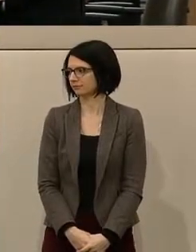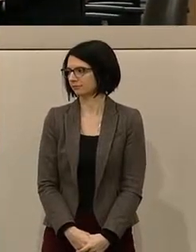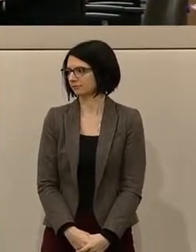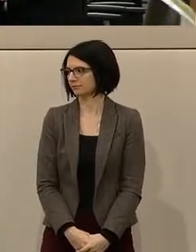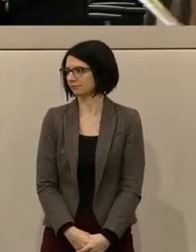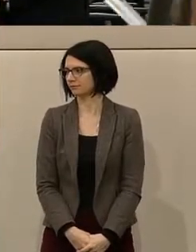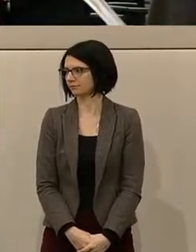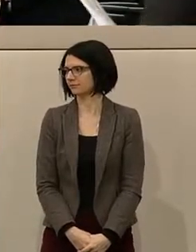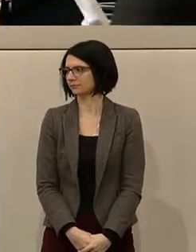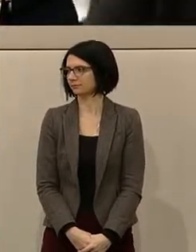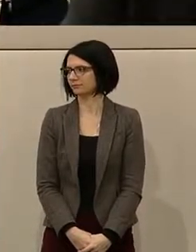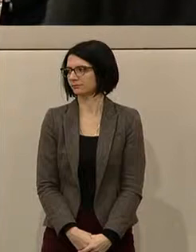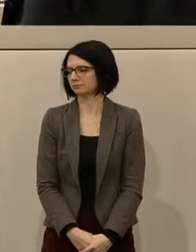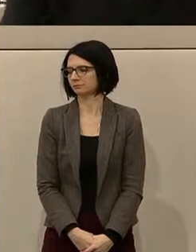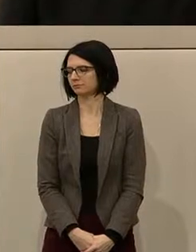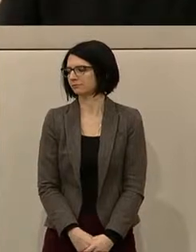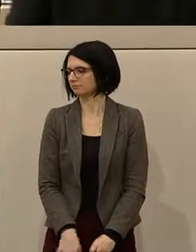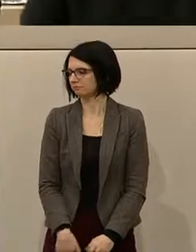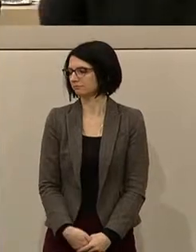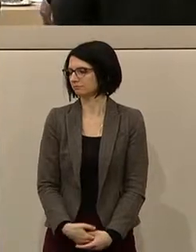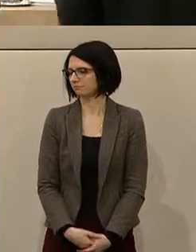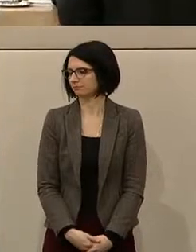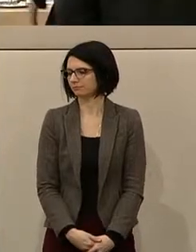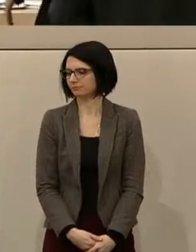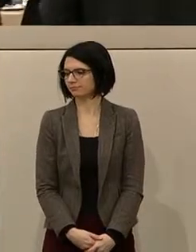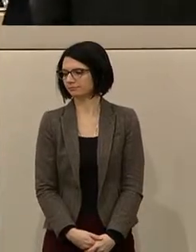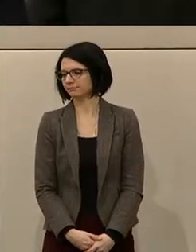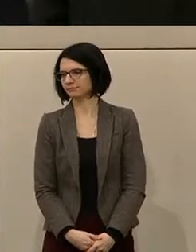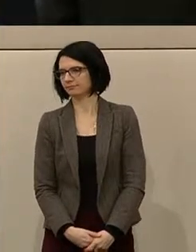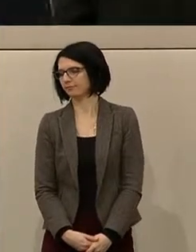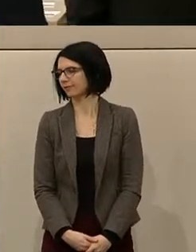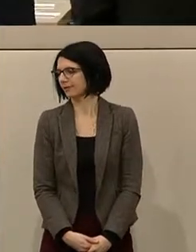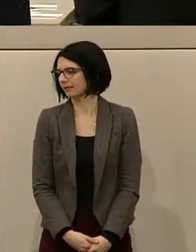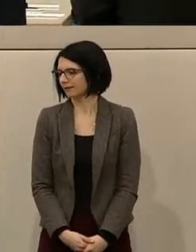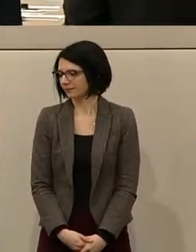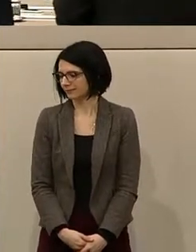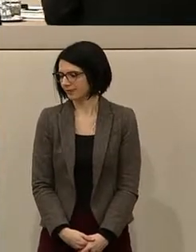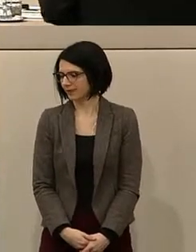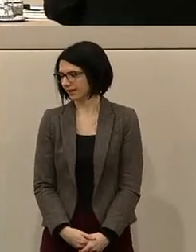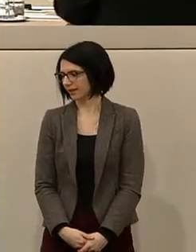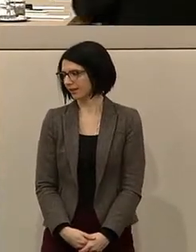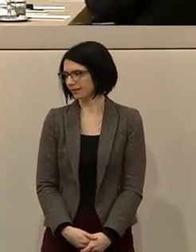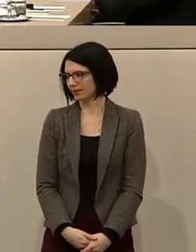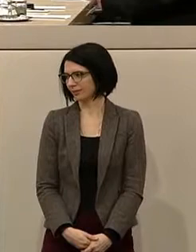Sobotka. Die Clubchefs wurden zu ihm zitiert.